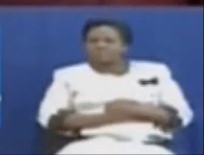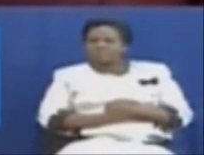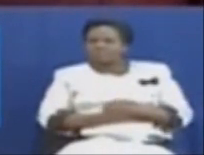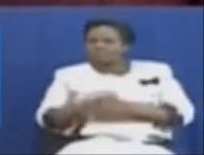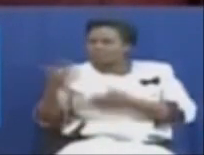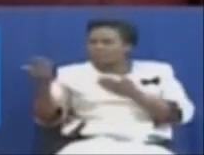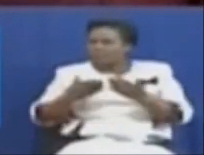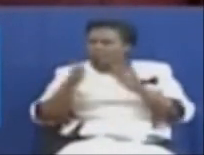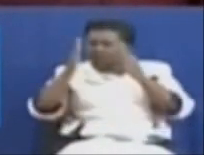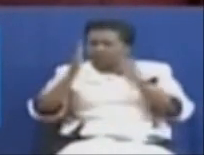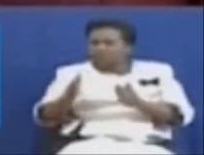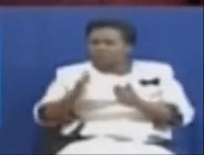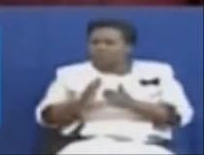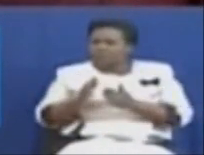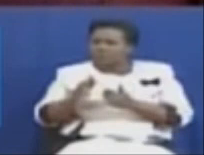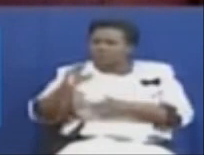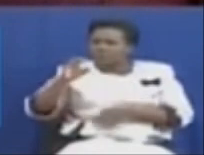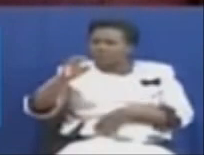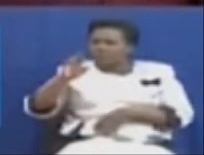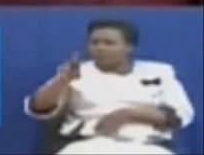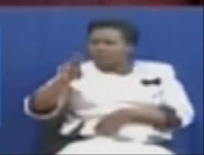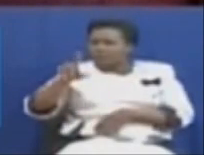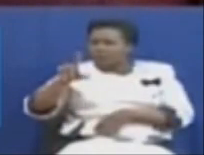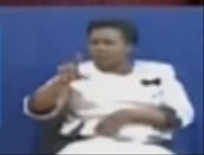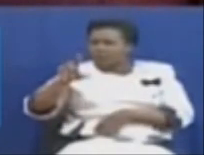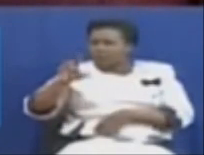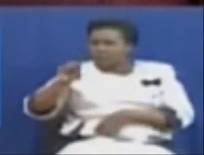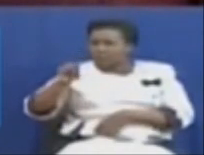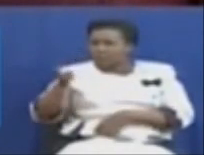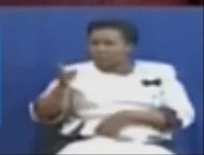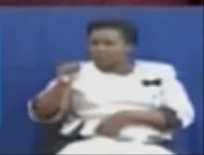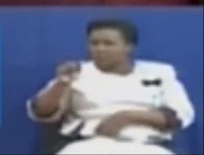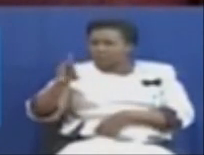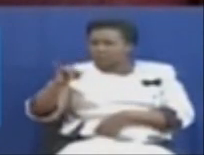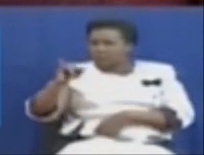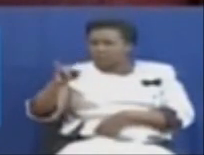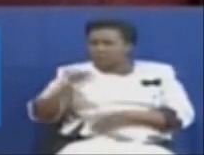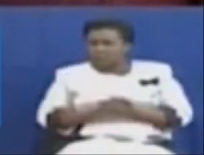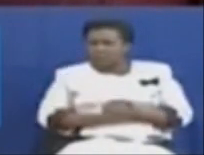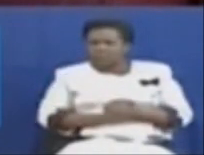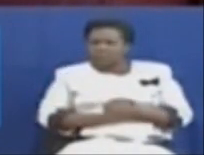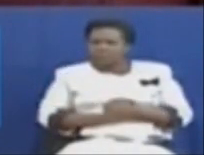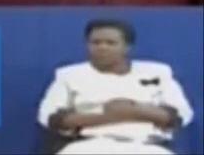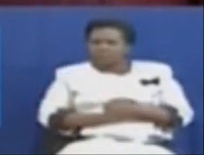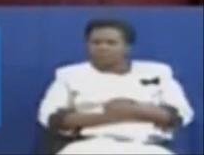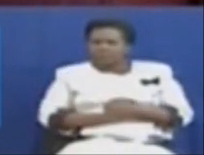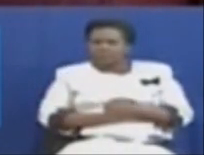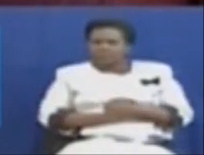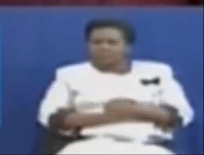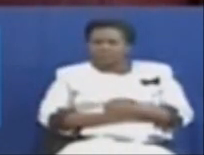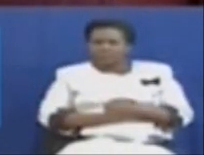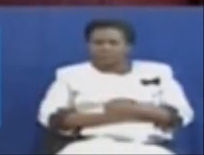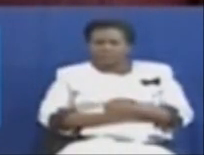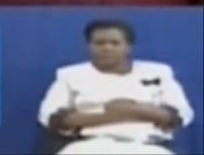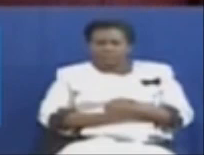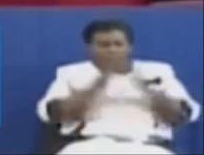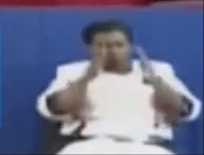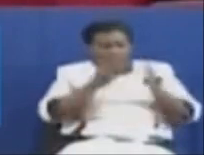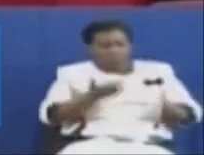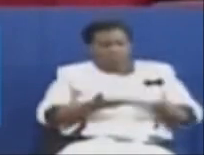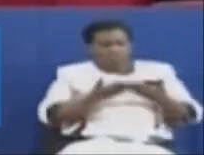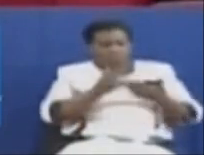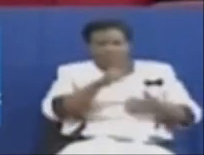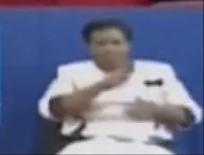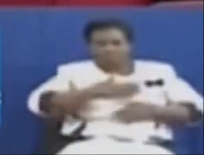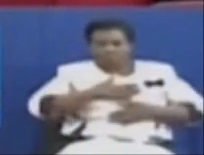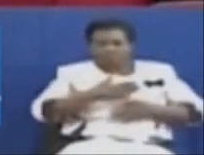kilimo. Benki ya maendeleo ya kilimo ni benki ambayo kimkakati haiwezi kwenda kufungua matawi nchi nzima katika kila wilaya